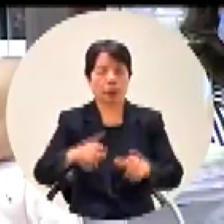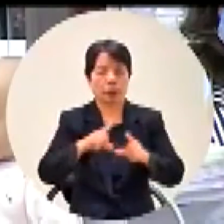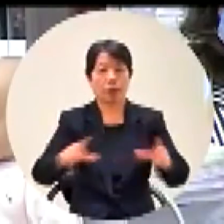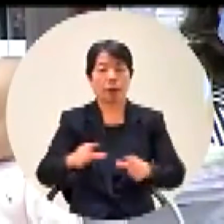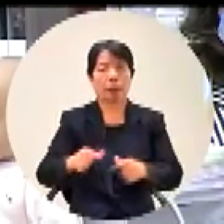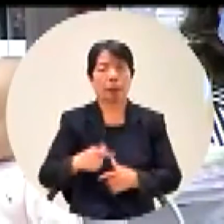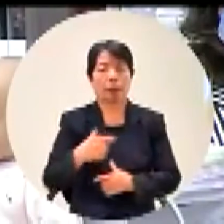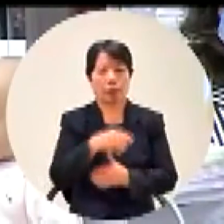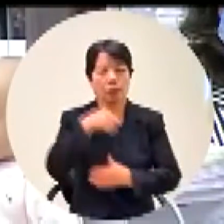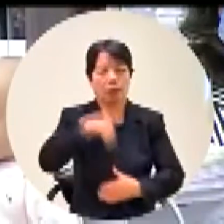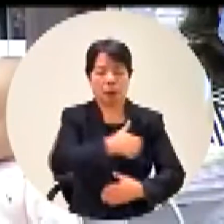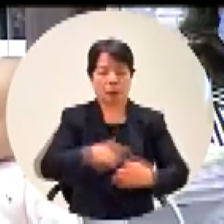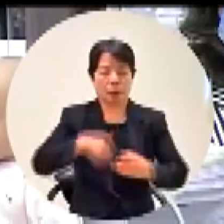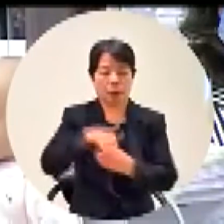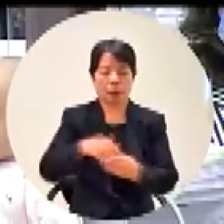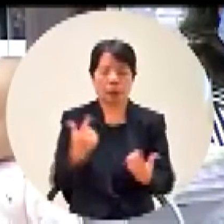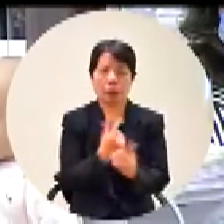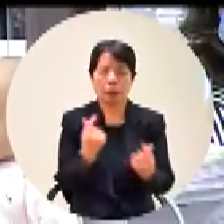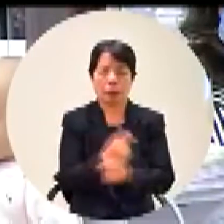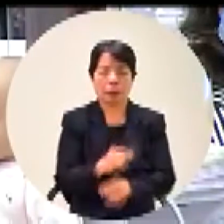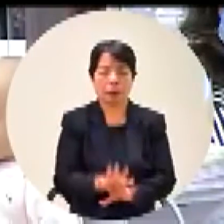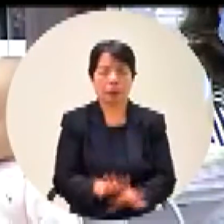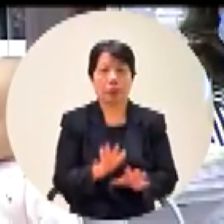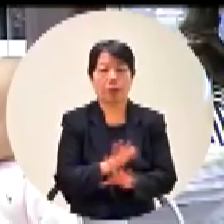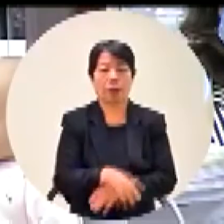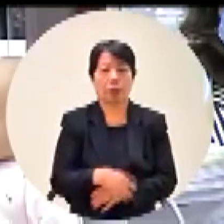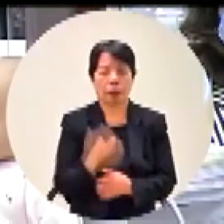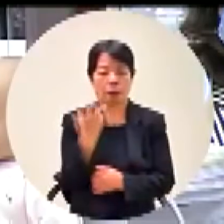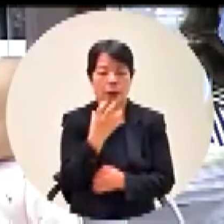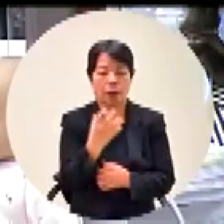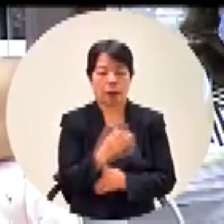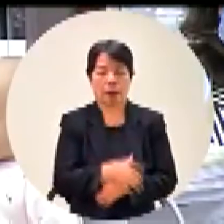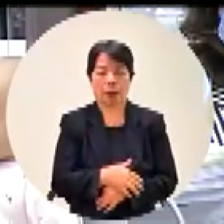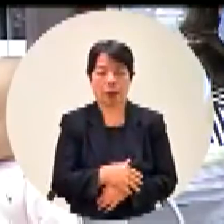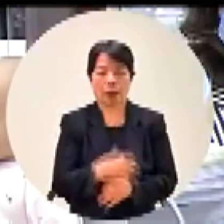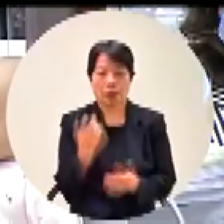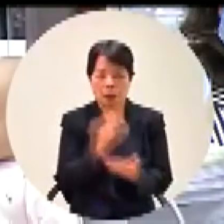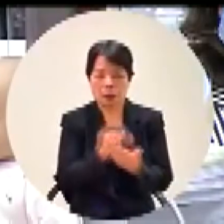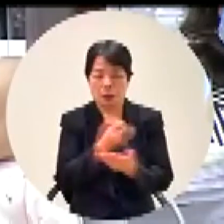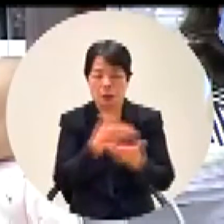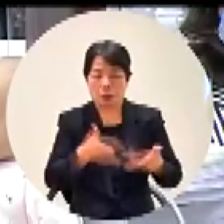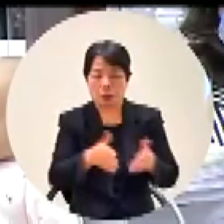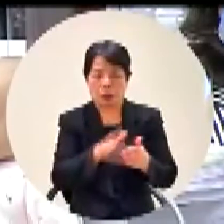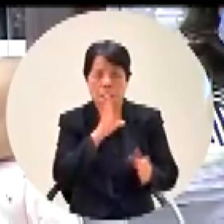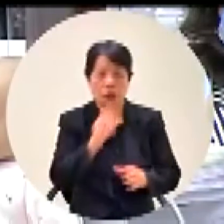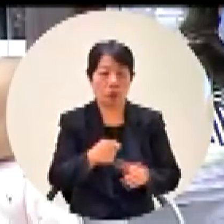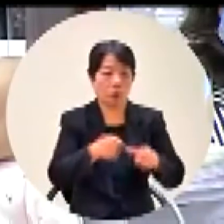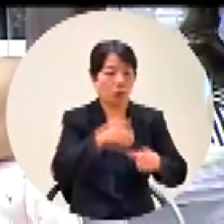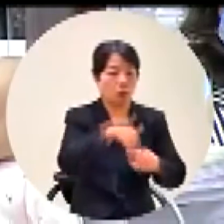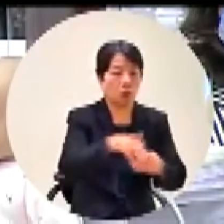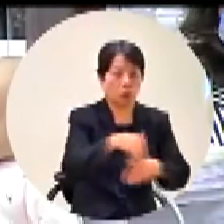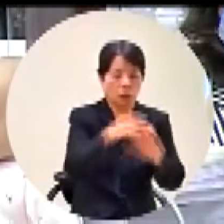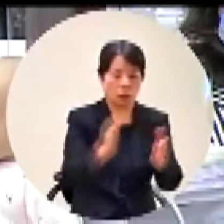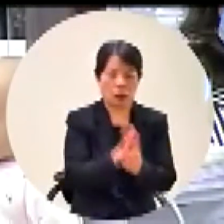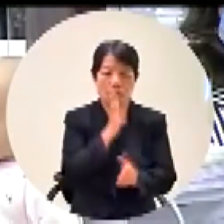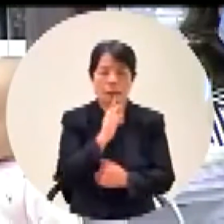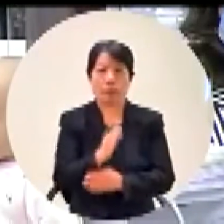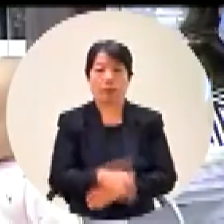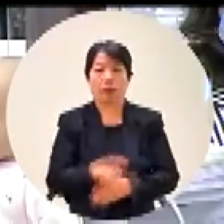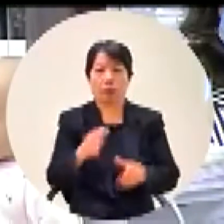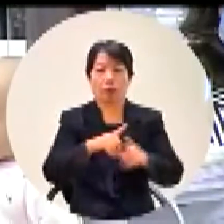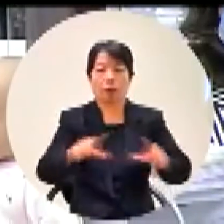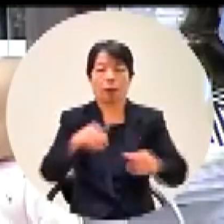视为毒蛇猛兽，殊不知说全世界所有的几乎所有的公投案的一个举行，全部几乎都是跟大